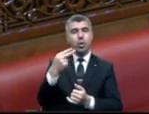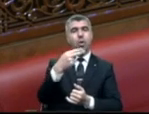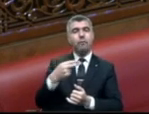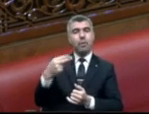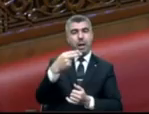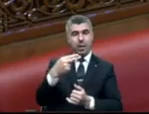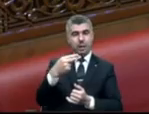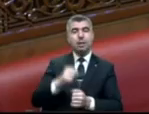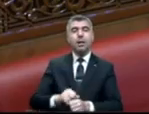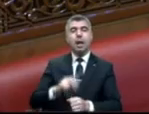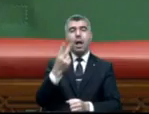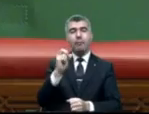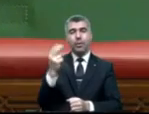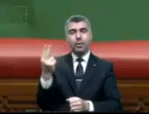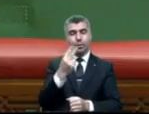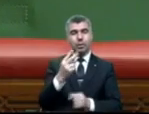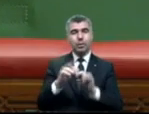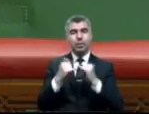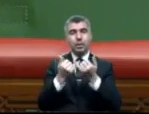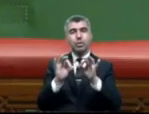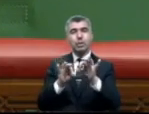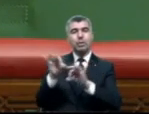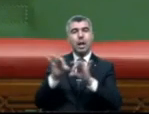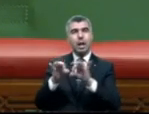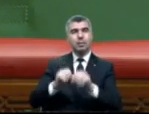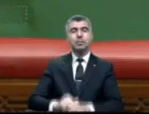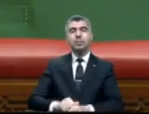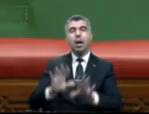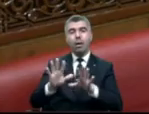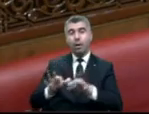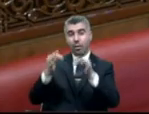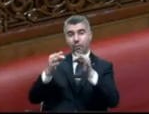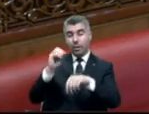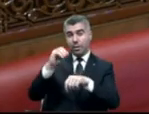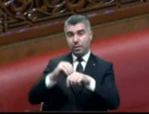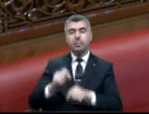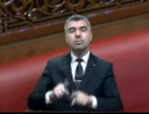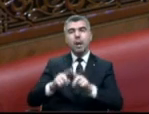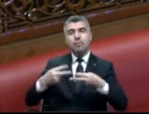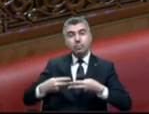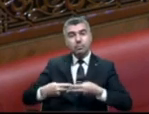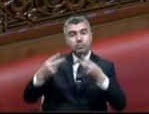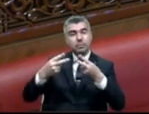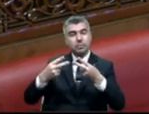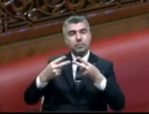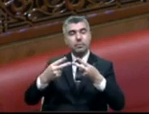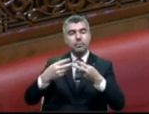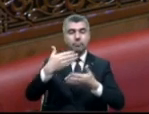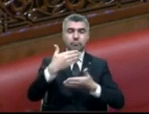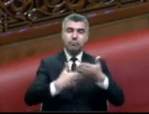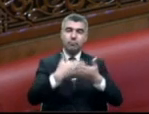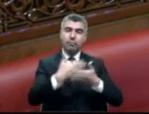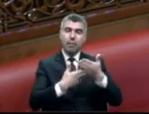22 نوفمبر 2022، من خلال مجموعة من الإجراءات غنذكر منها البعض منها. أولا، تم إصدار بعض